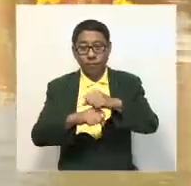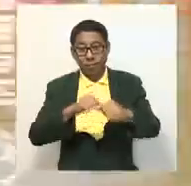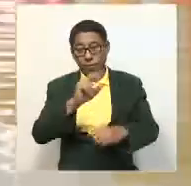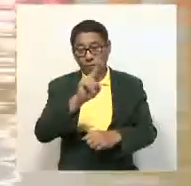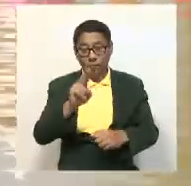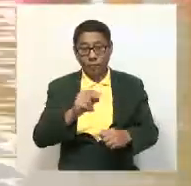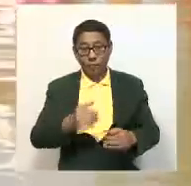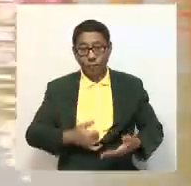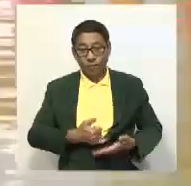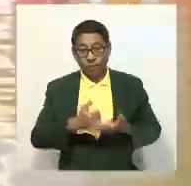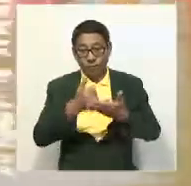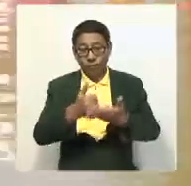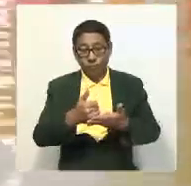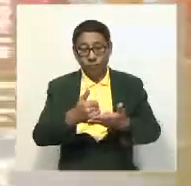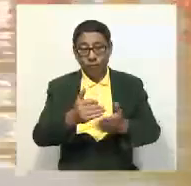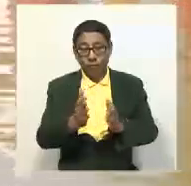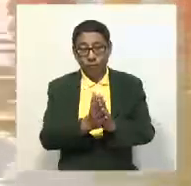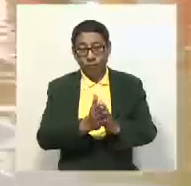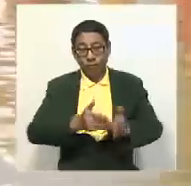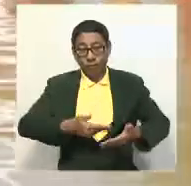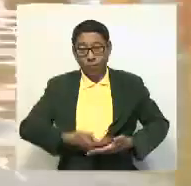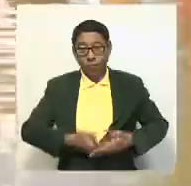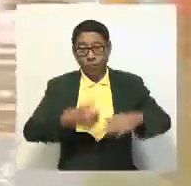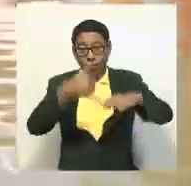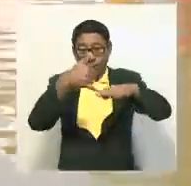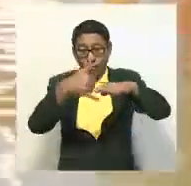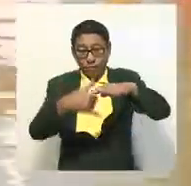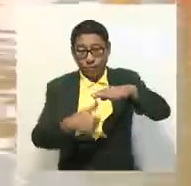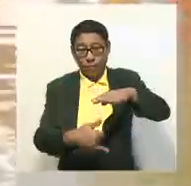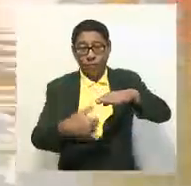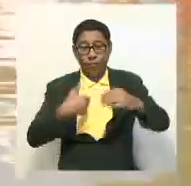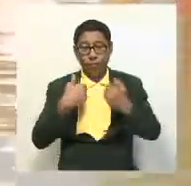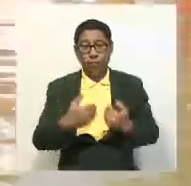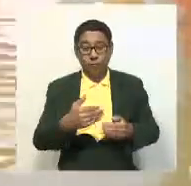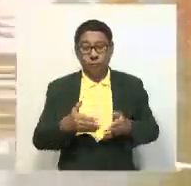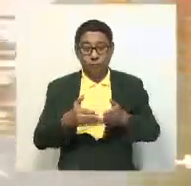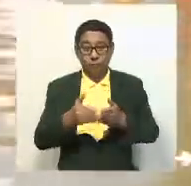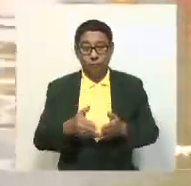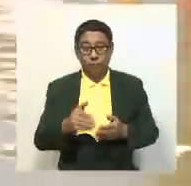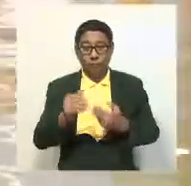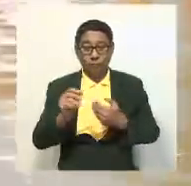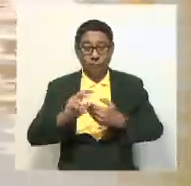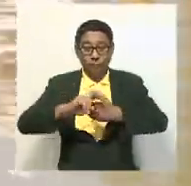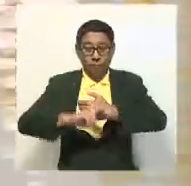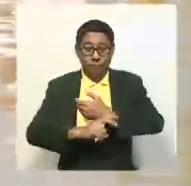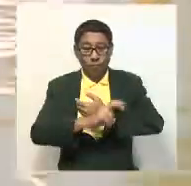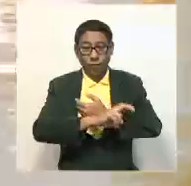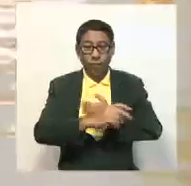ช้ในพิธีอุ้มพระดำน้ำเป็นครั้งแรกจากเดิมที่ใช้หัวเรือนาคนะคะซึ่งเ